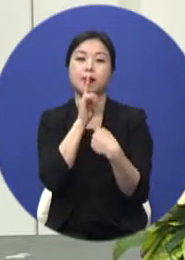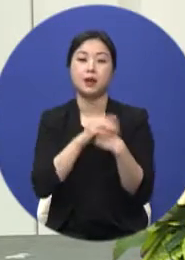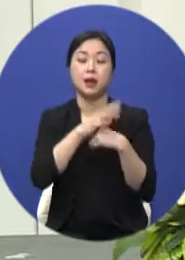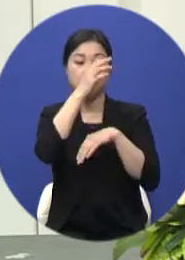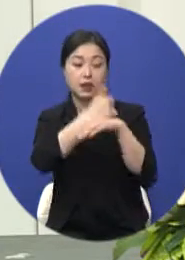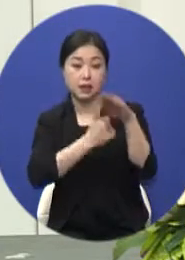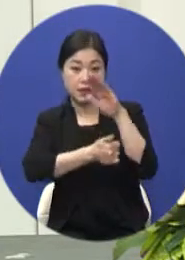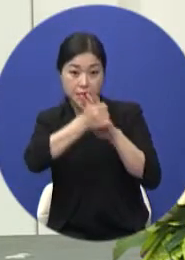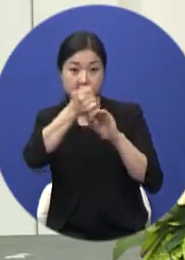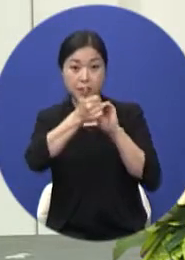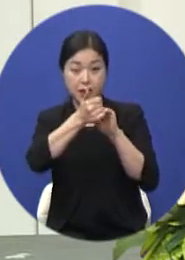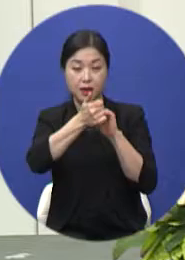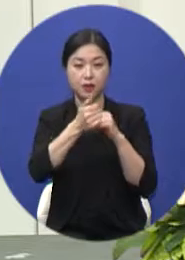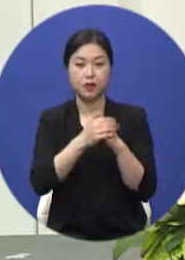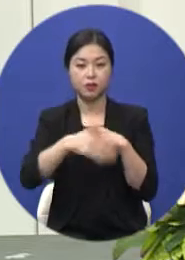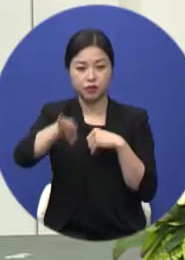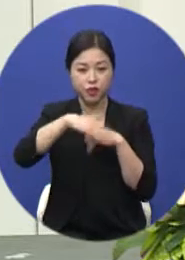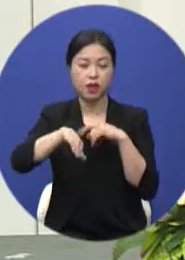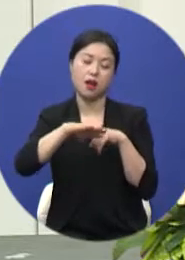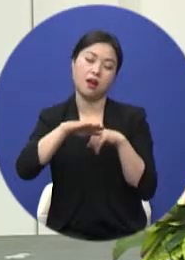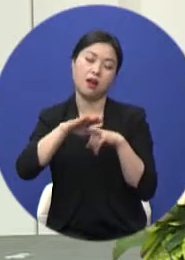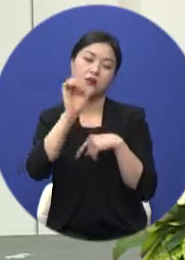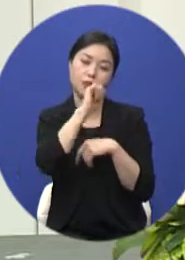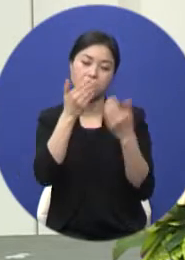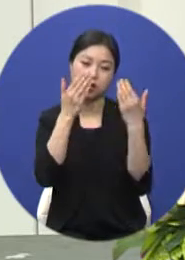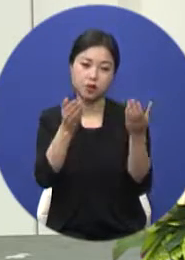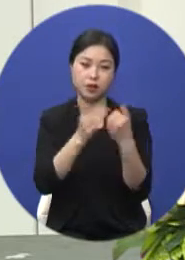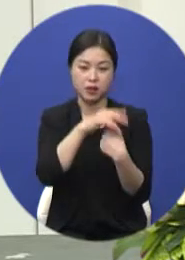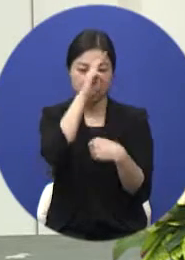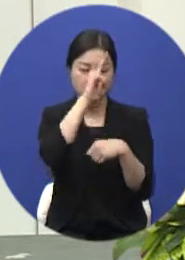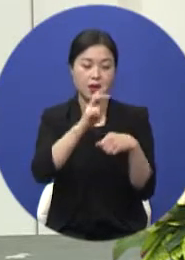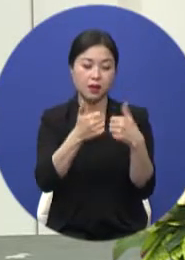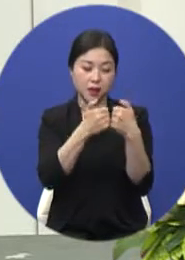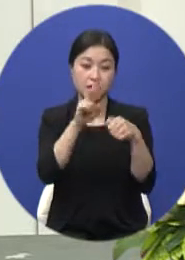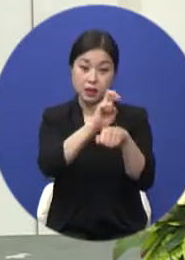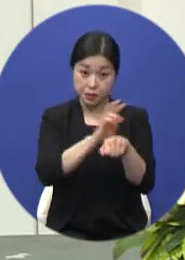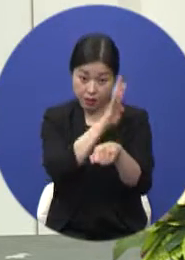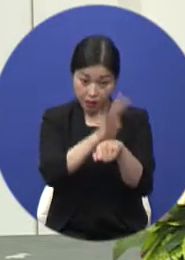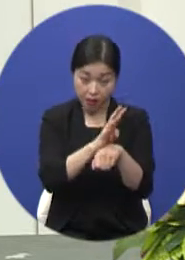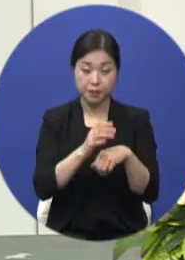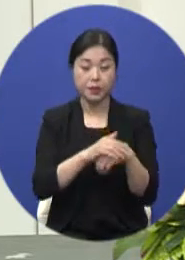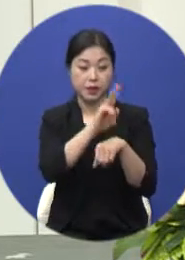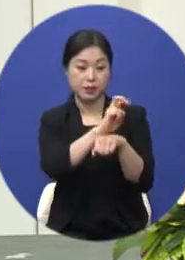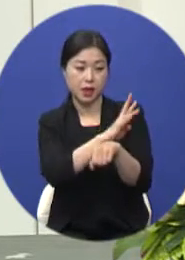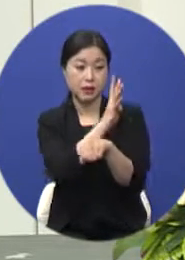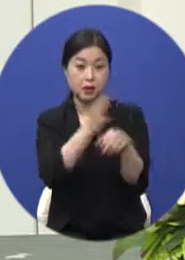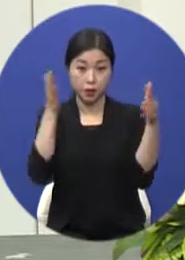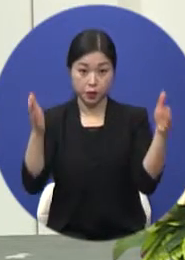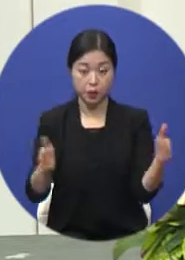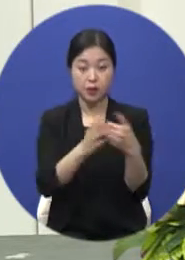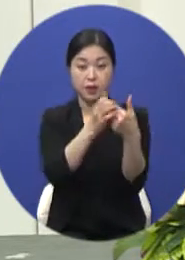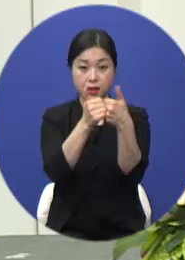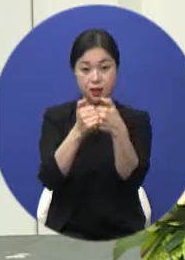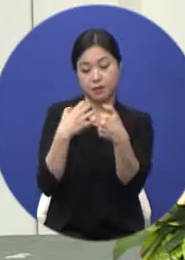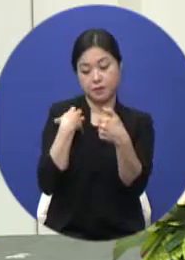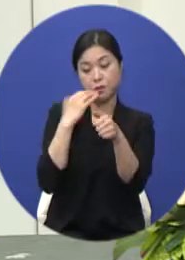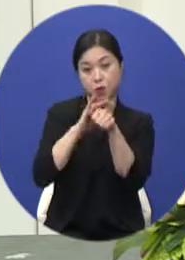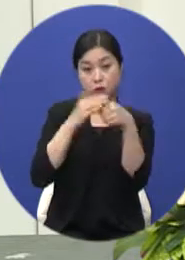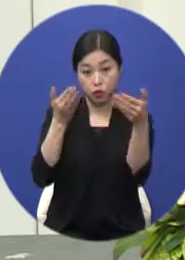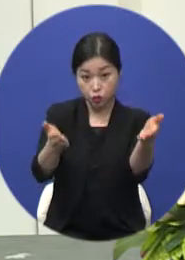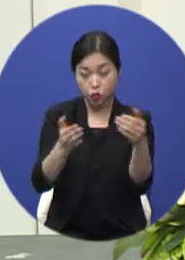희망의 판도라의 상자를 우리가 꺼내드리는 최창호의 상담 24. 24시간 동안 상담을